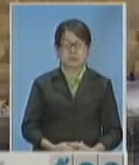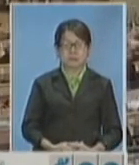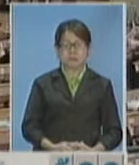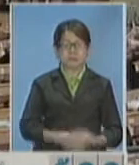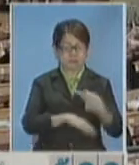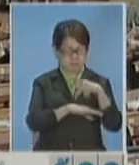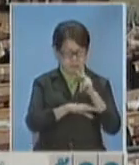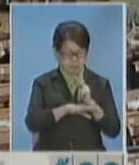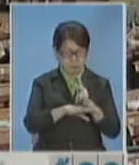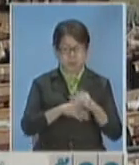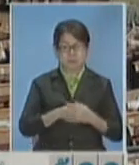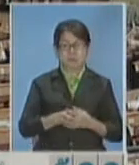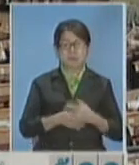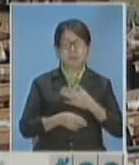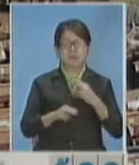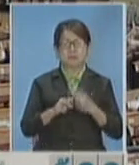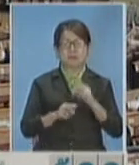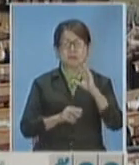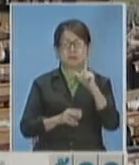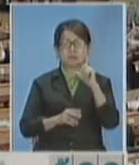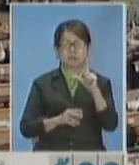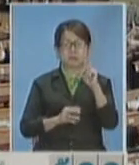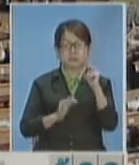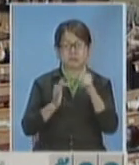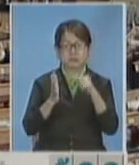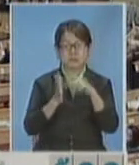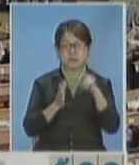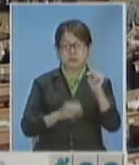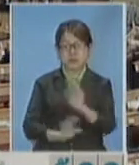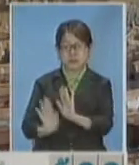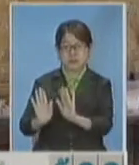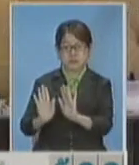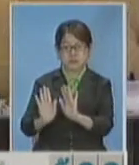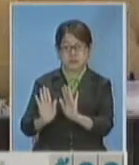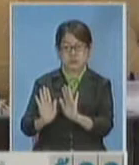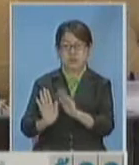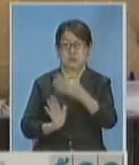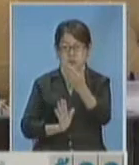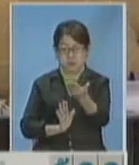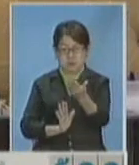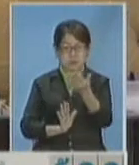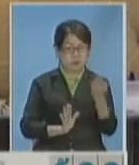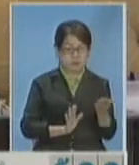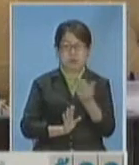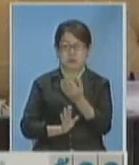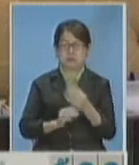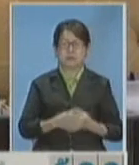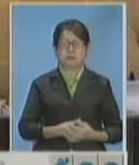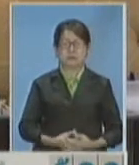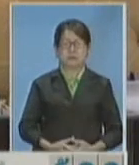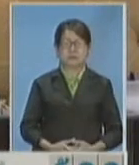ท่านประธานที่เคารพกระผมชนน่านสีแก้วเพื่อไทยจังหวัดน่าน เอางี้หมอให้หมอสุกิจแล้วหมอชนน่านต